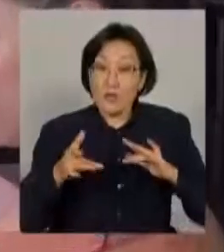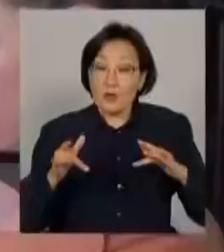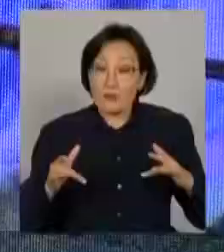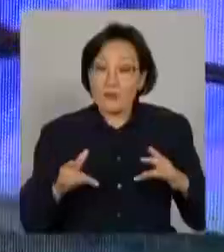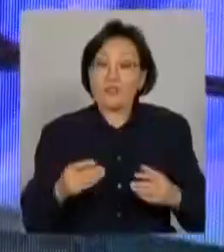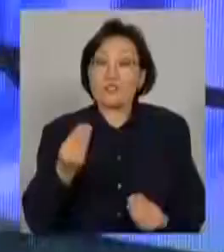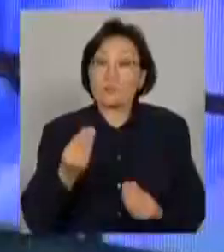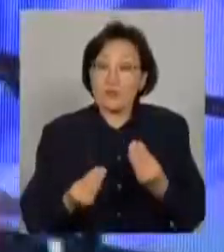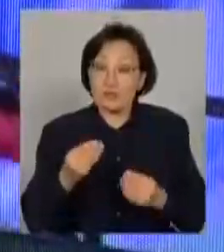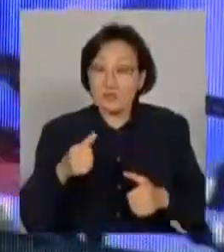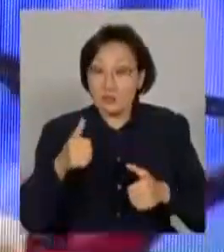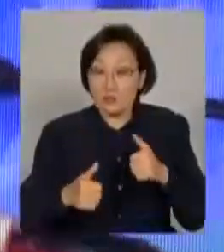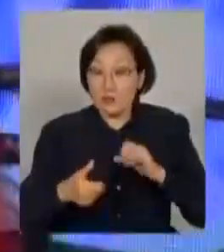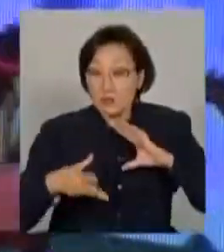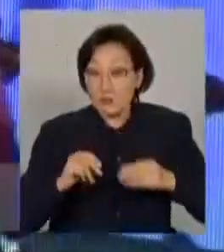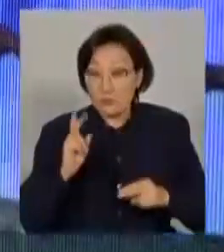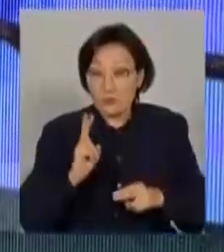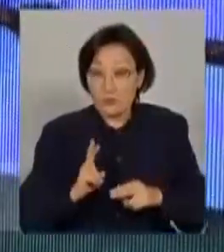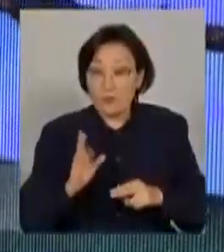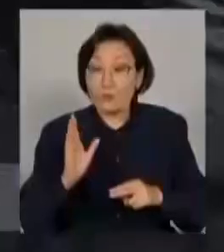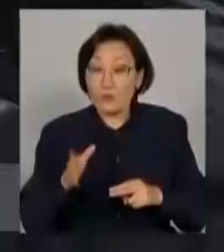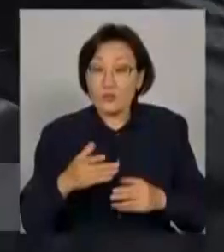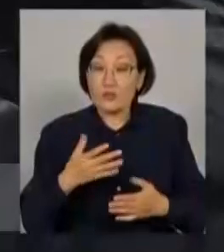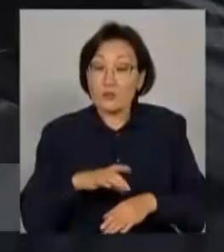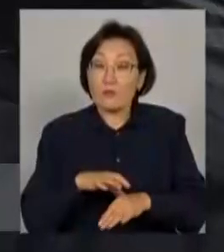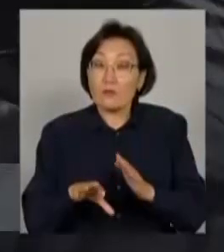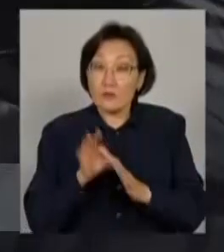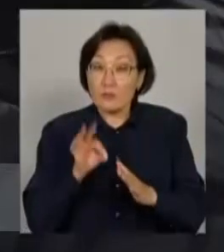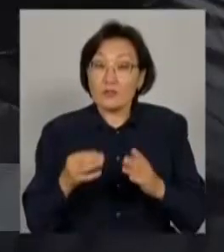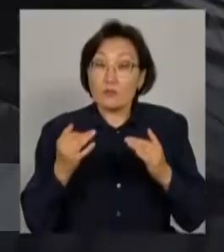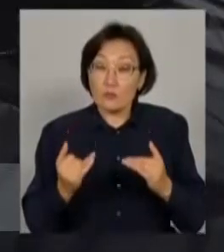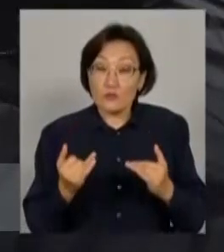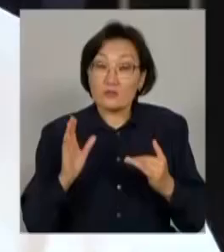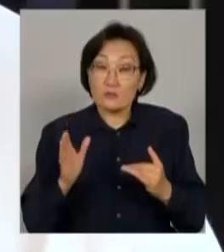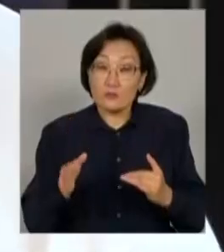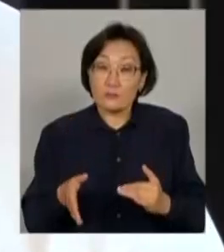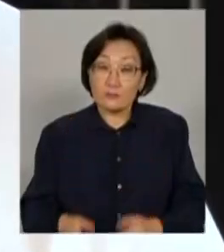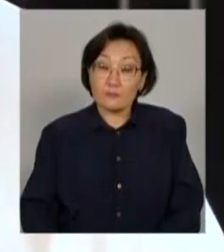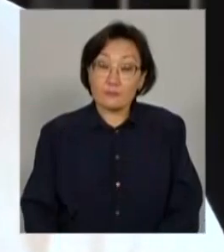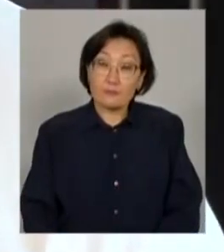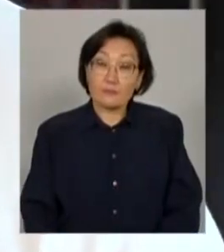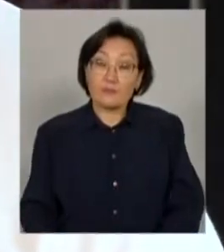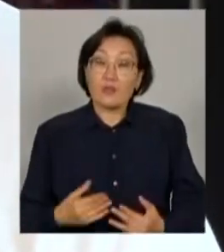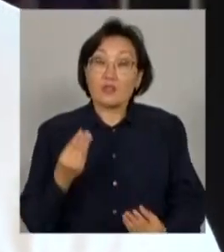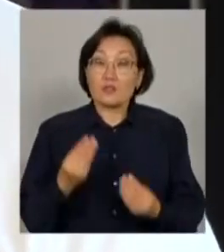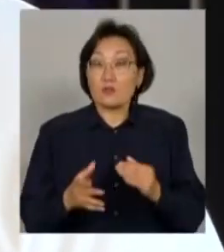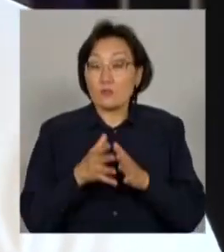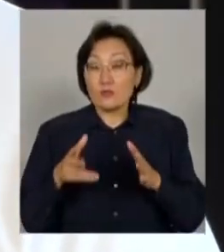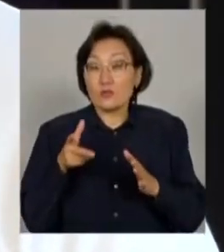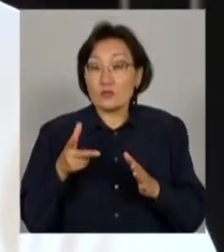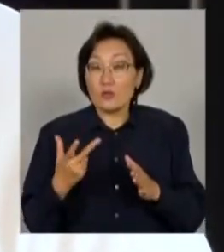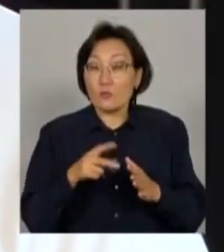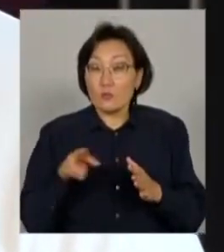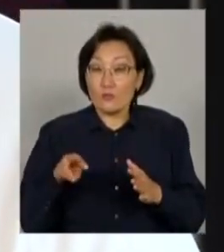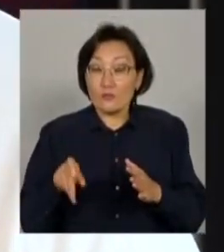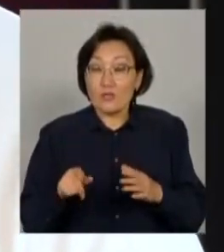киберспортивном турнире. Итоги соревнований будут определены уже сегодня. Мы разыграем более 3 миллионов